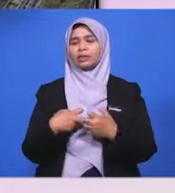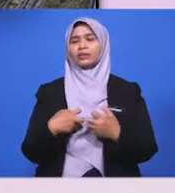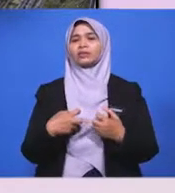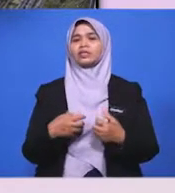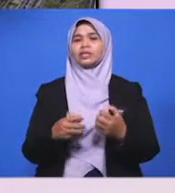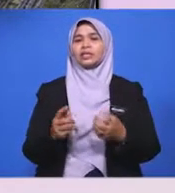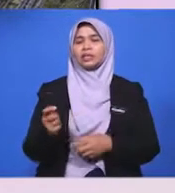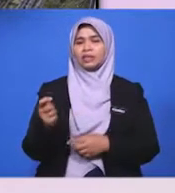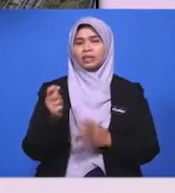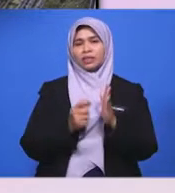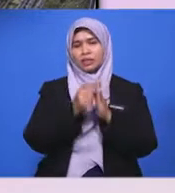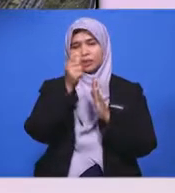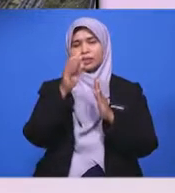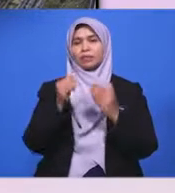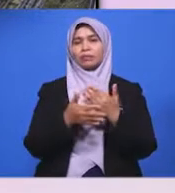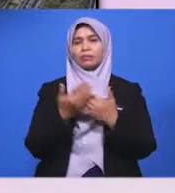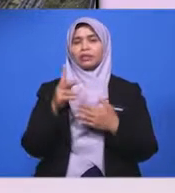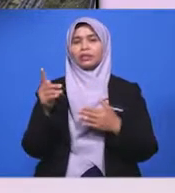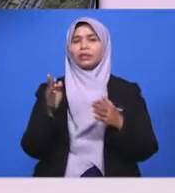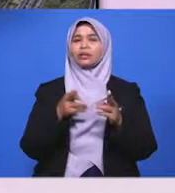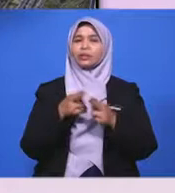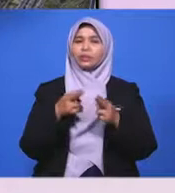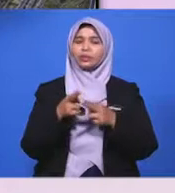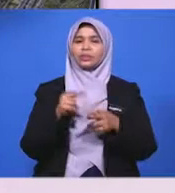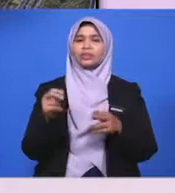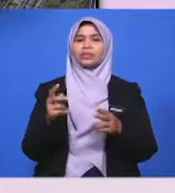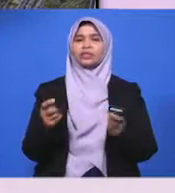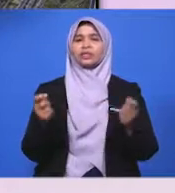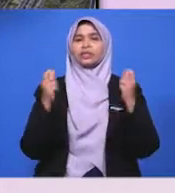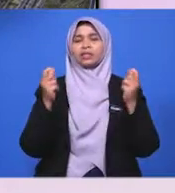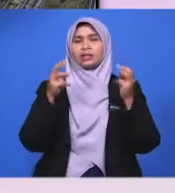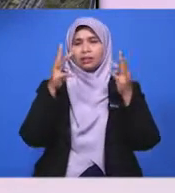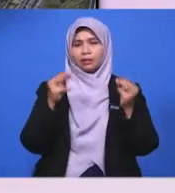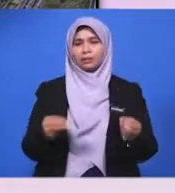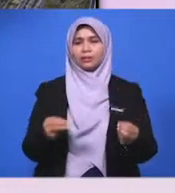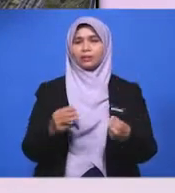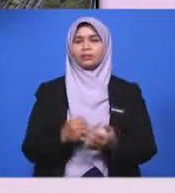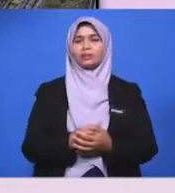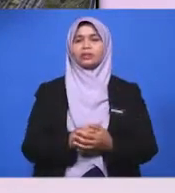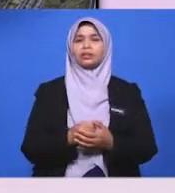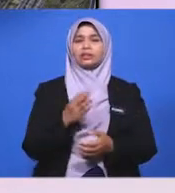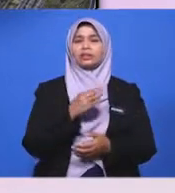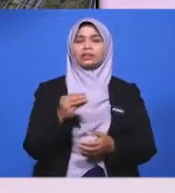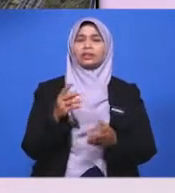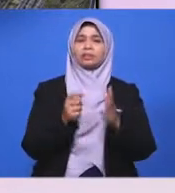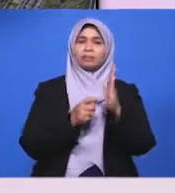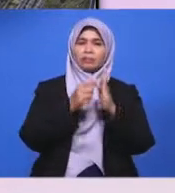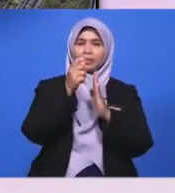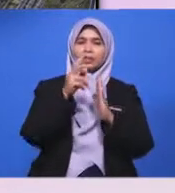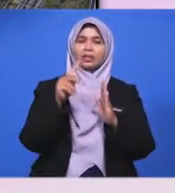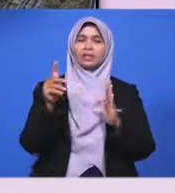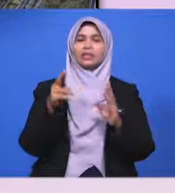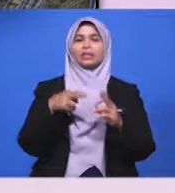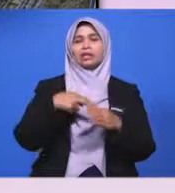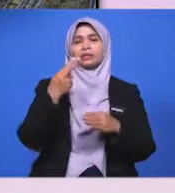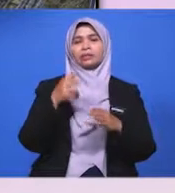tinggi yang memudahkan urusan tenaga manusia dan meningkatkan